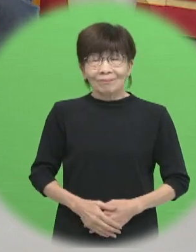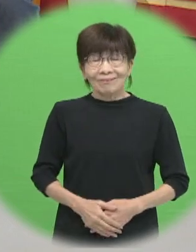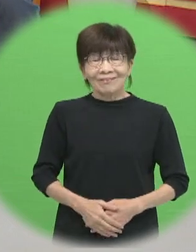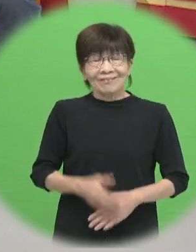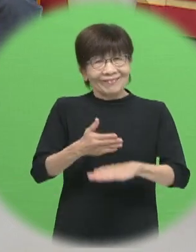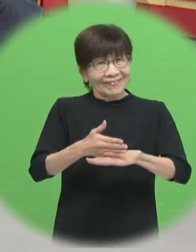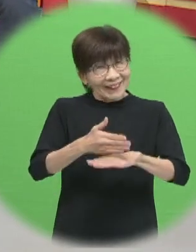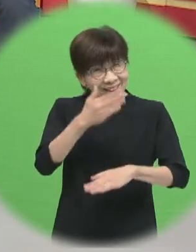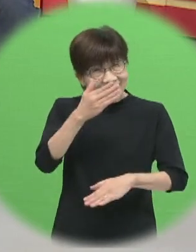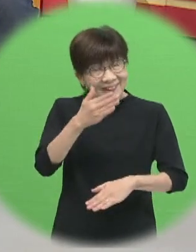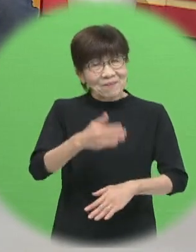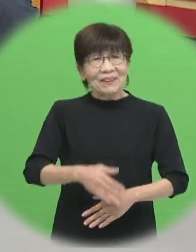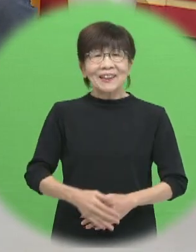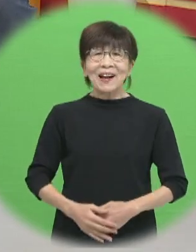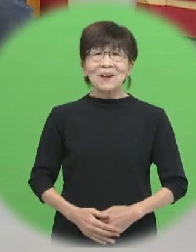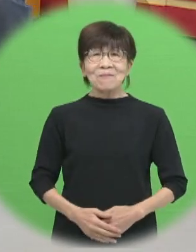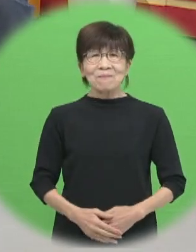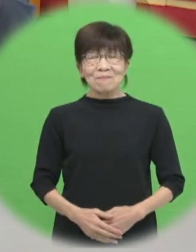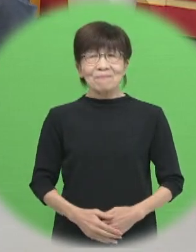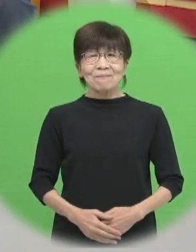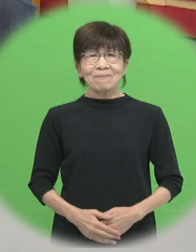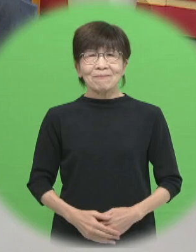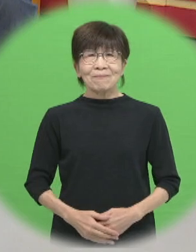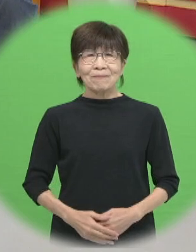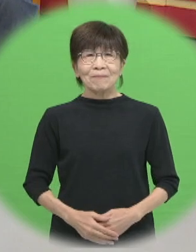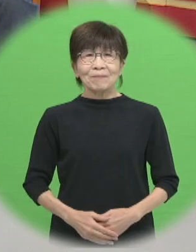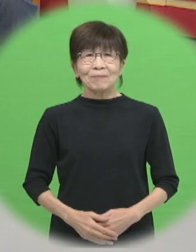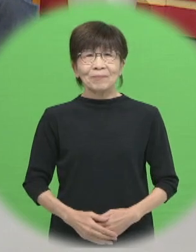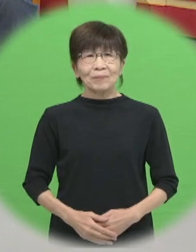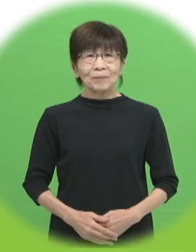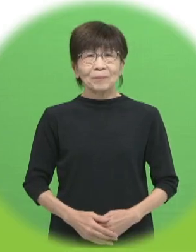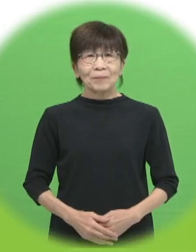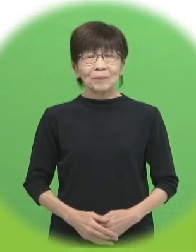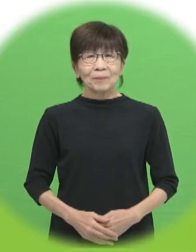ありがとうございました。 ありがとうございました。